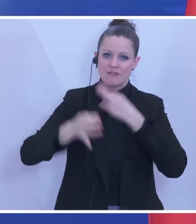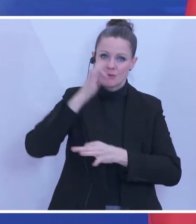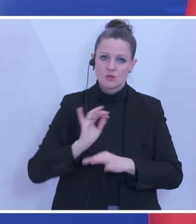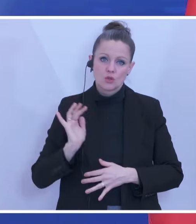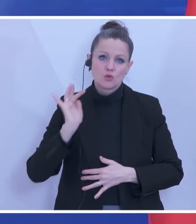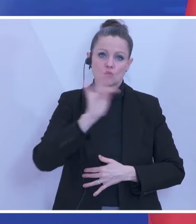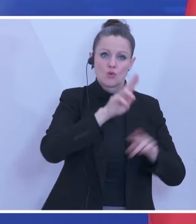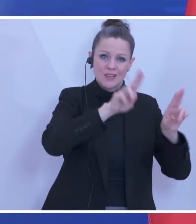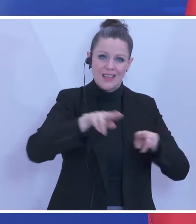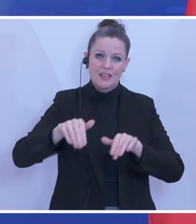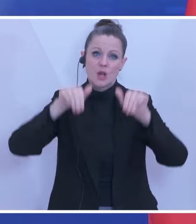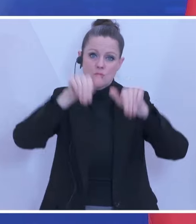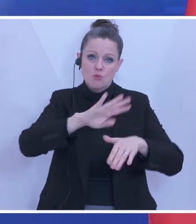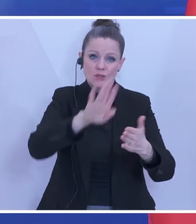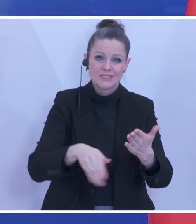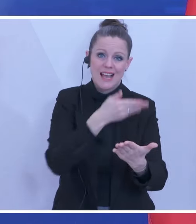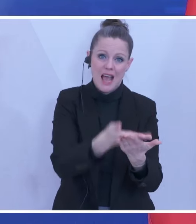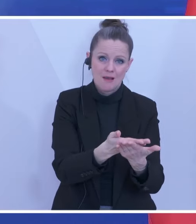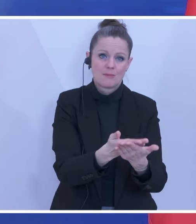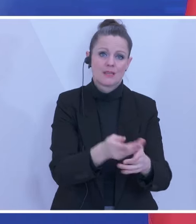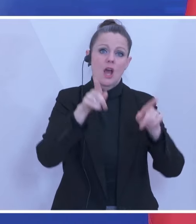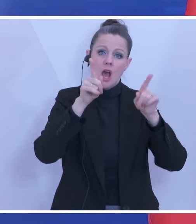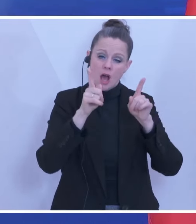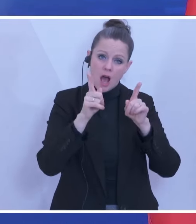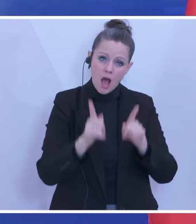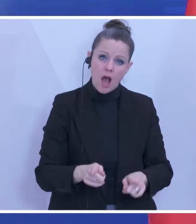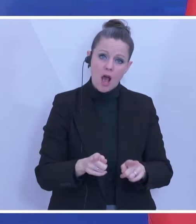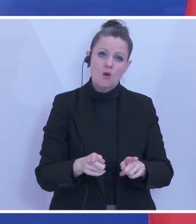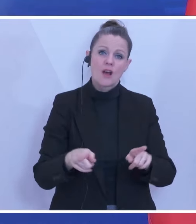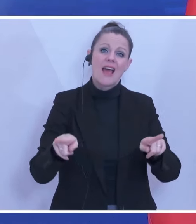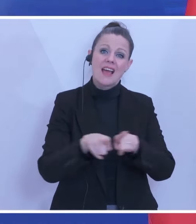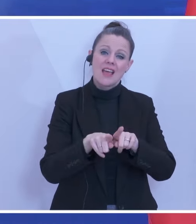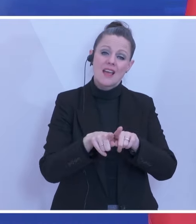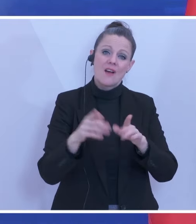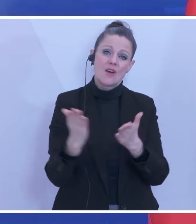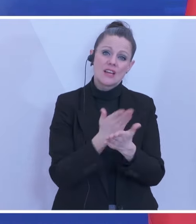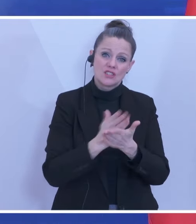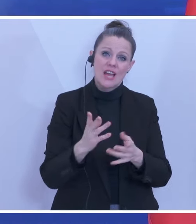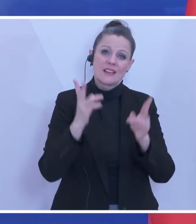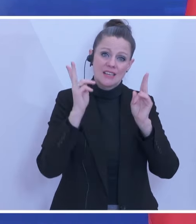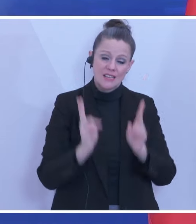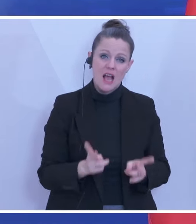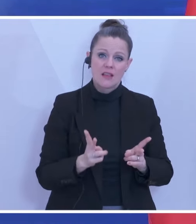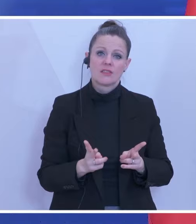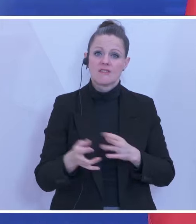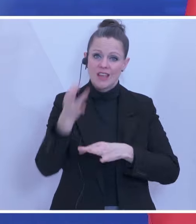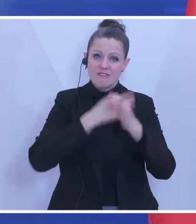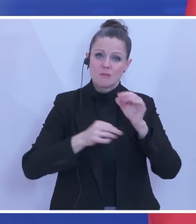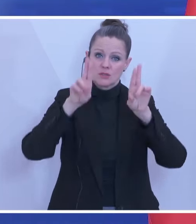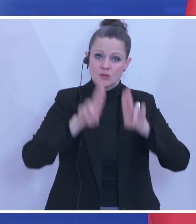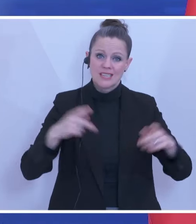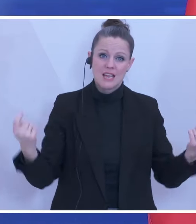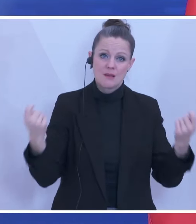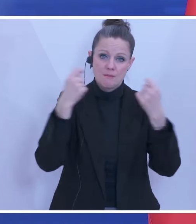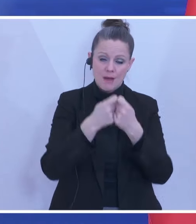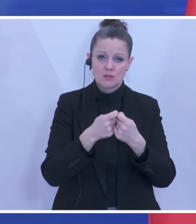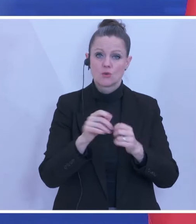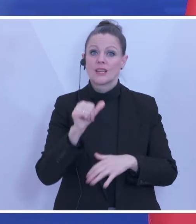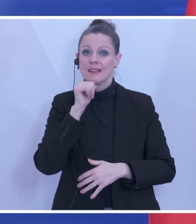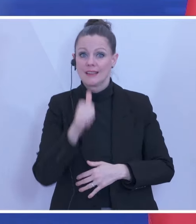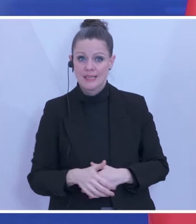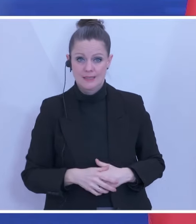Gerichten zur Verfügung zu stellen, um hier auch entscheiden zu können, ob dem Grundrecht auf Information genüge getan worden ist oder nicht. Ich sage das